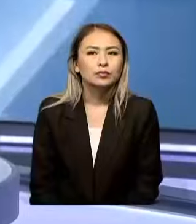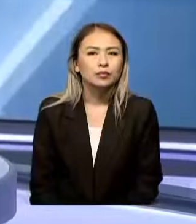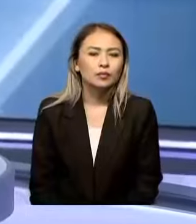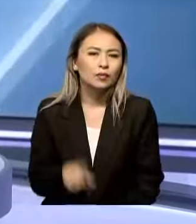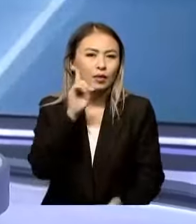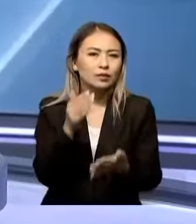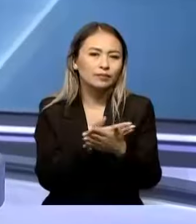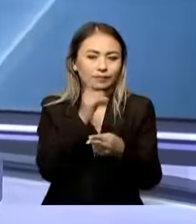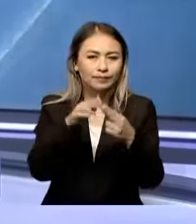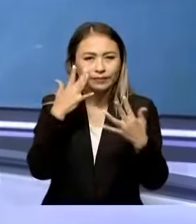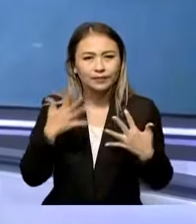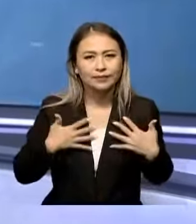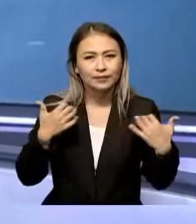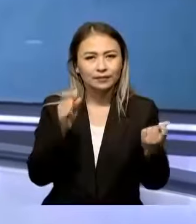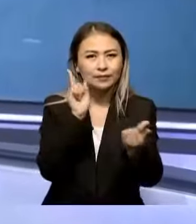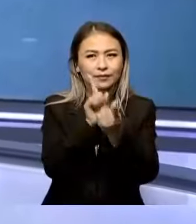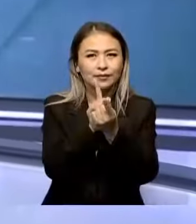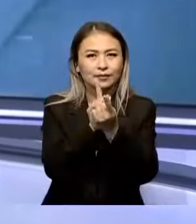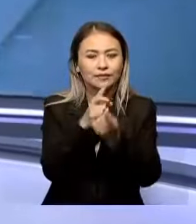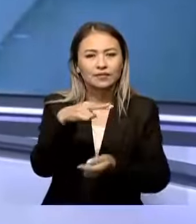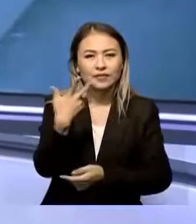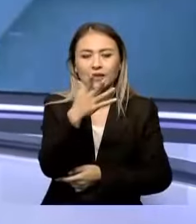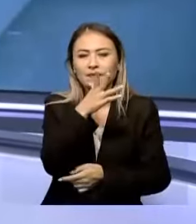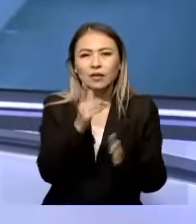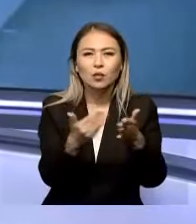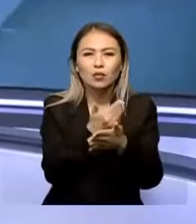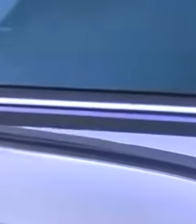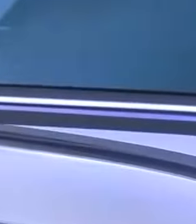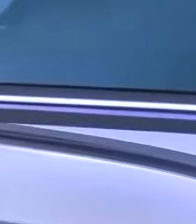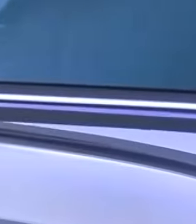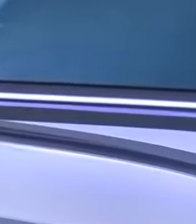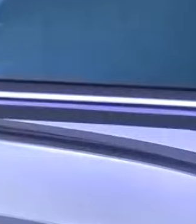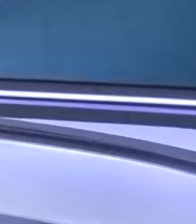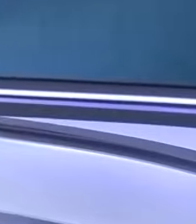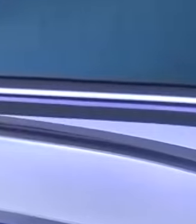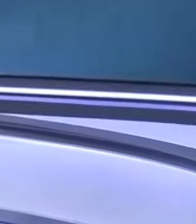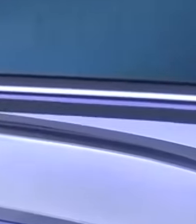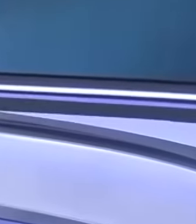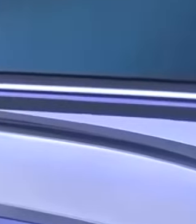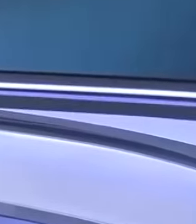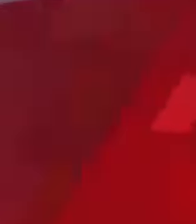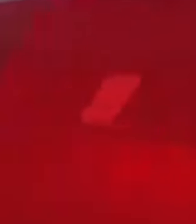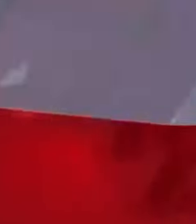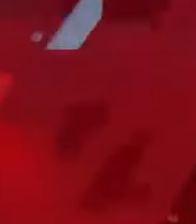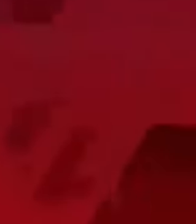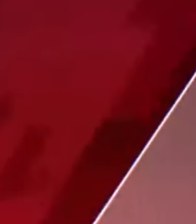Қадірлі көрермен, біздің әзірге айтарымыз осы. 23:00-де сіздермен қайта жолығамыз. Арнамыздан алыстамаңыздар.